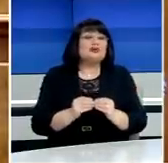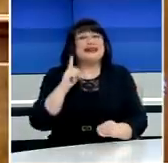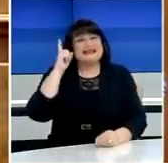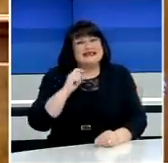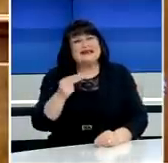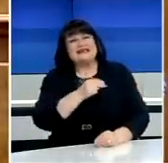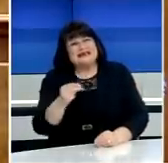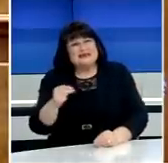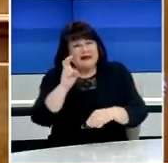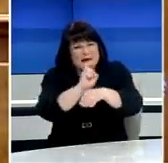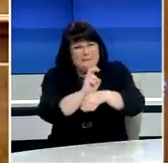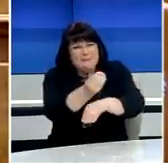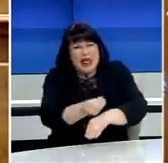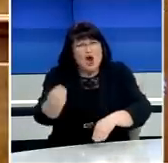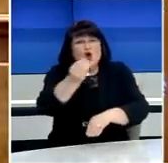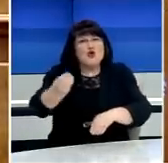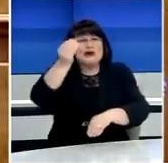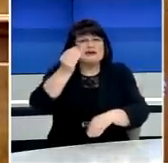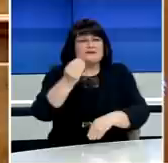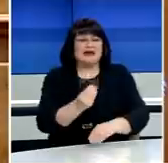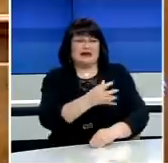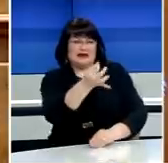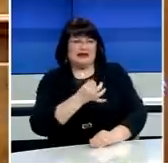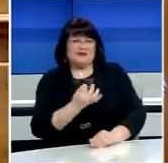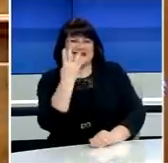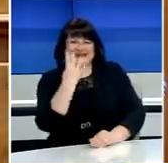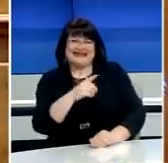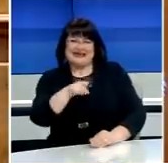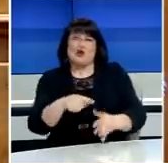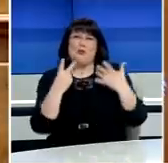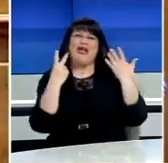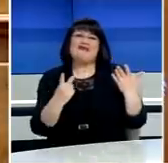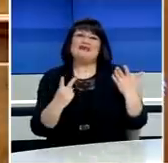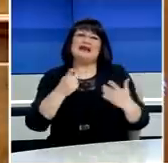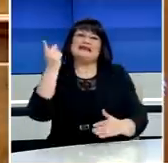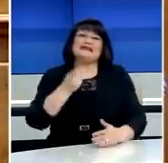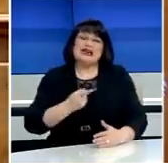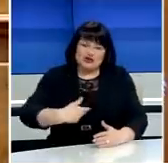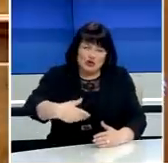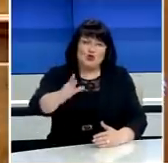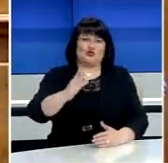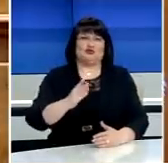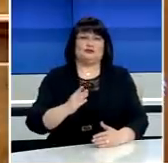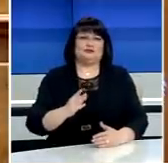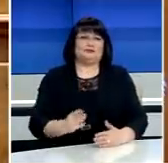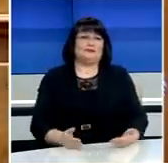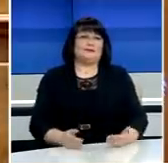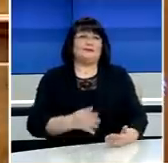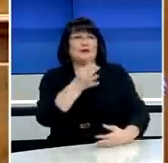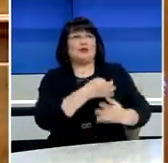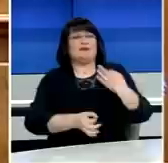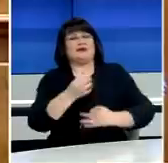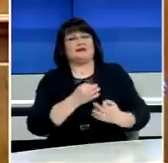σημαίνει επαναφορά σε πλεονάσματα, όταν εσείς λέτε θα έχουμε 4,7 έλλειμμα, εσείς λέτε, για το 20.